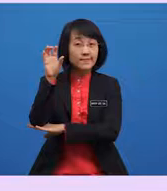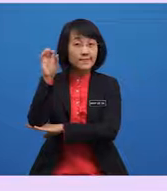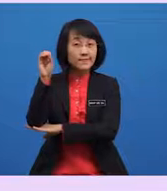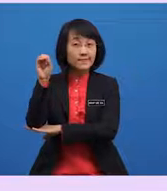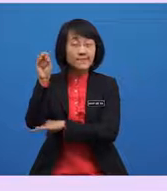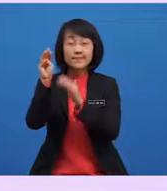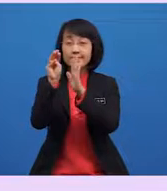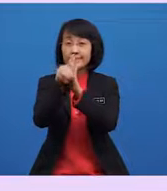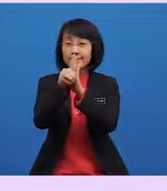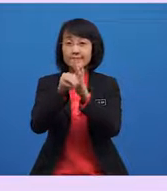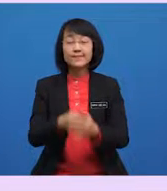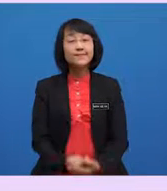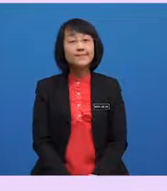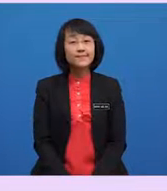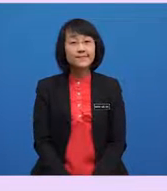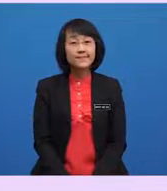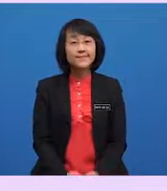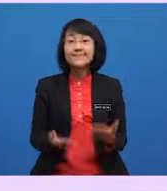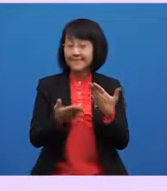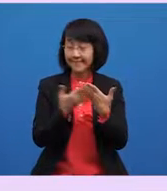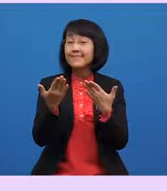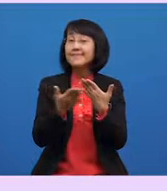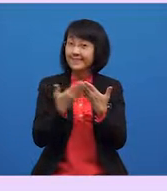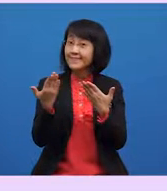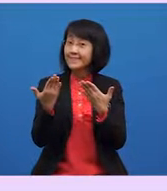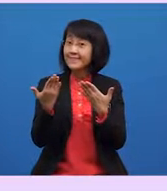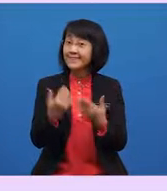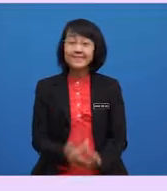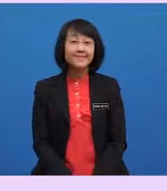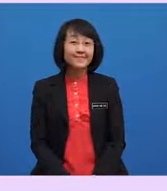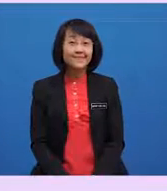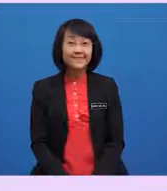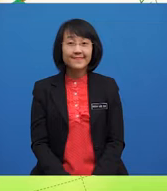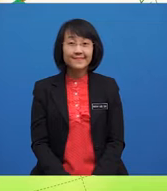280 minit. Mudah bukan?